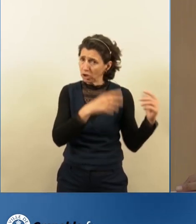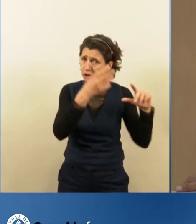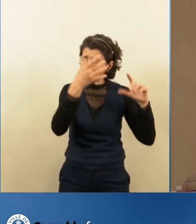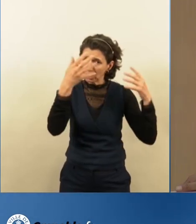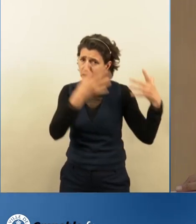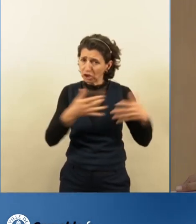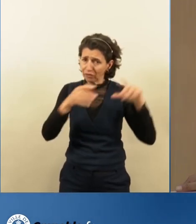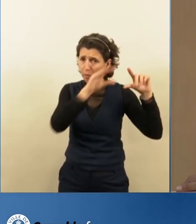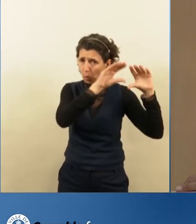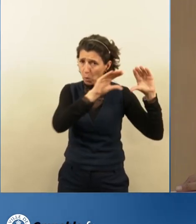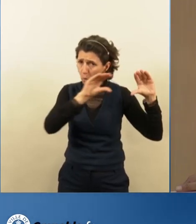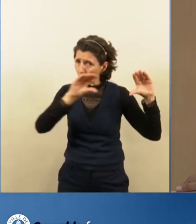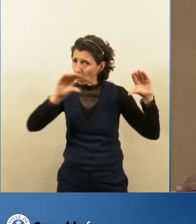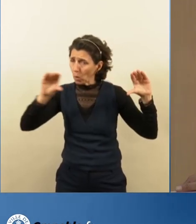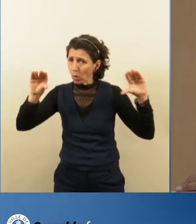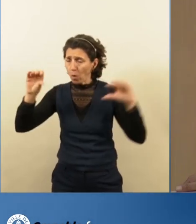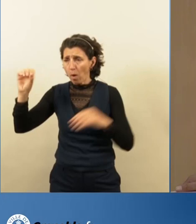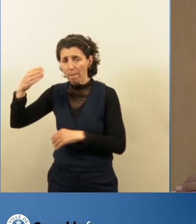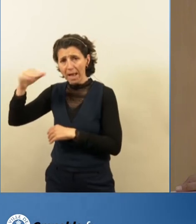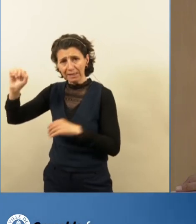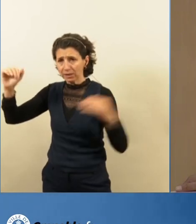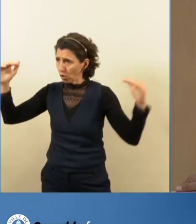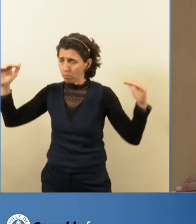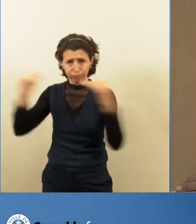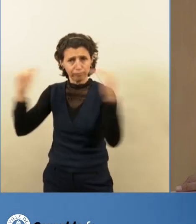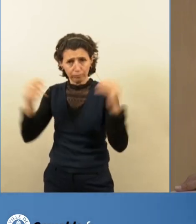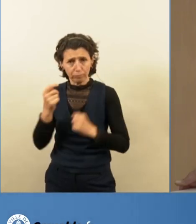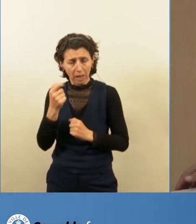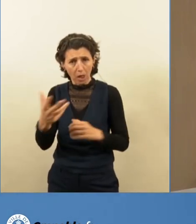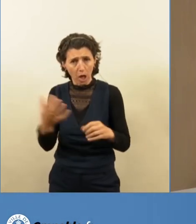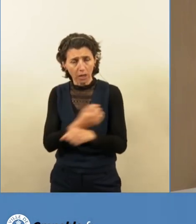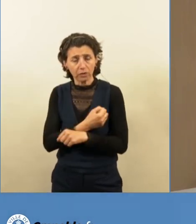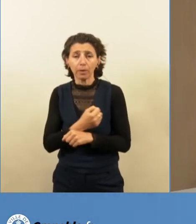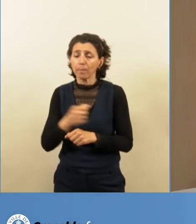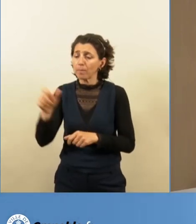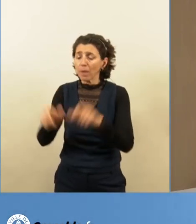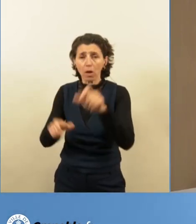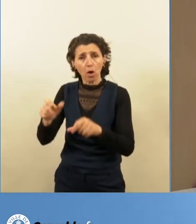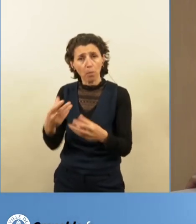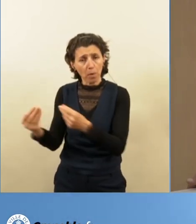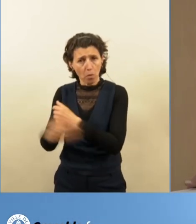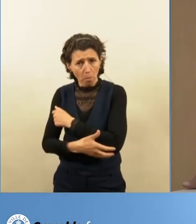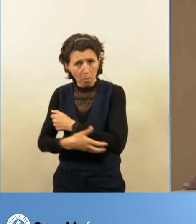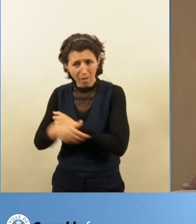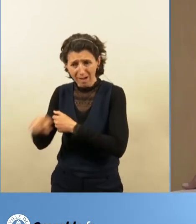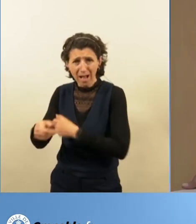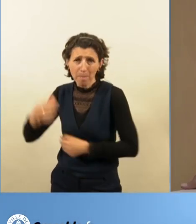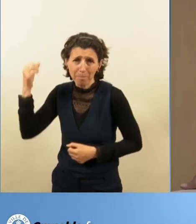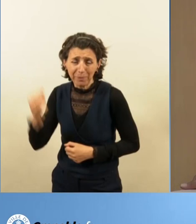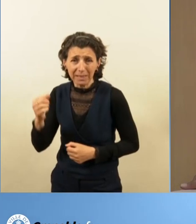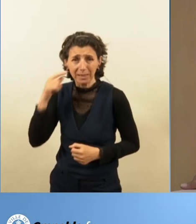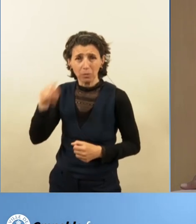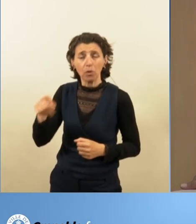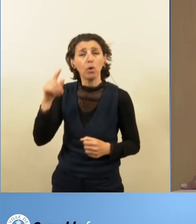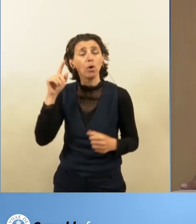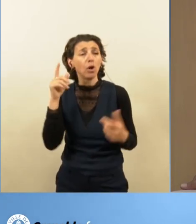de l'OMS elle va impacter les plus pauvres alors que 60 000 personnes vivent sous le seuil de pauvreté dans le